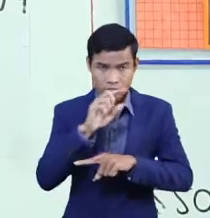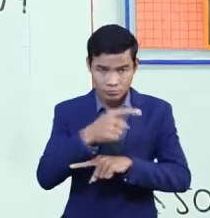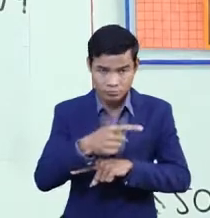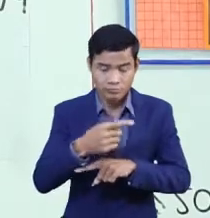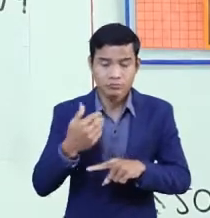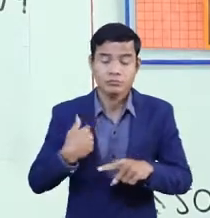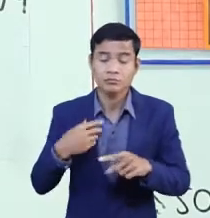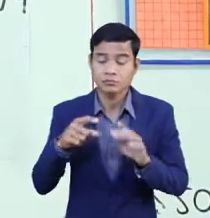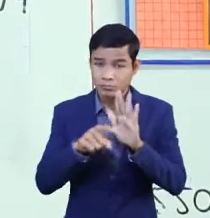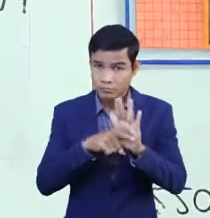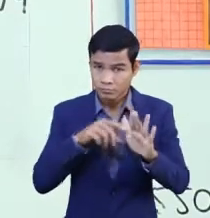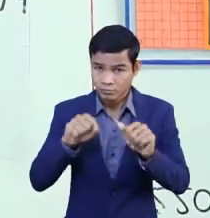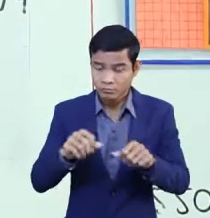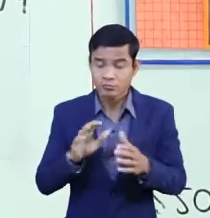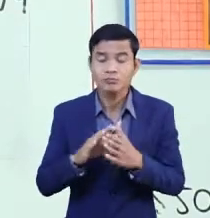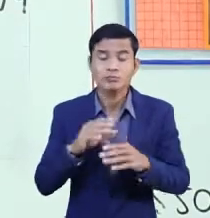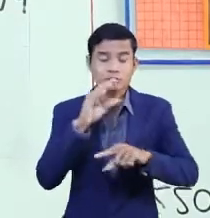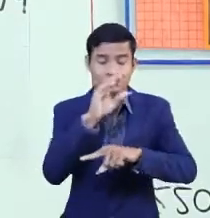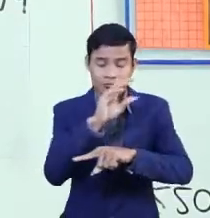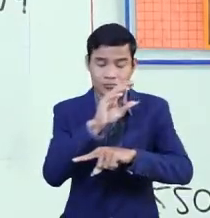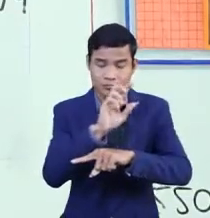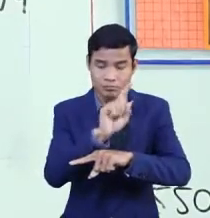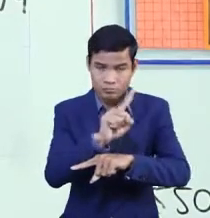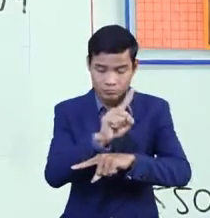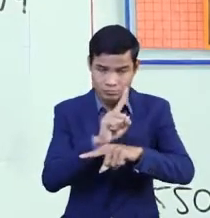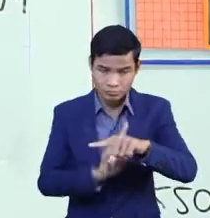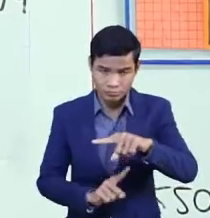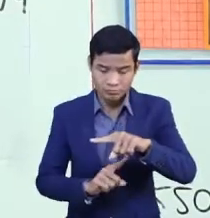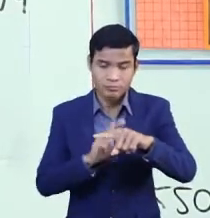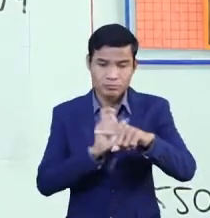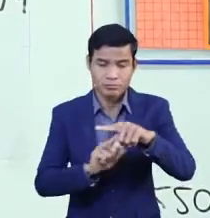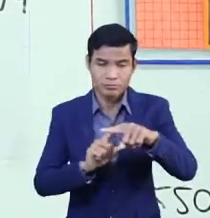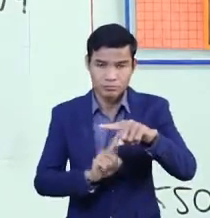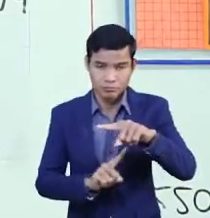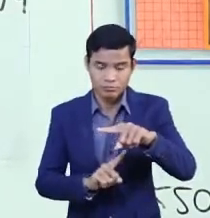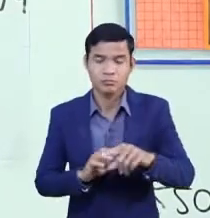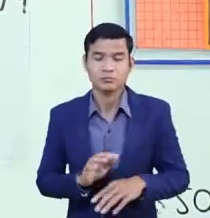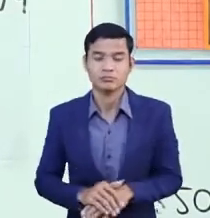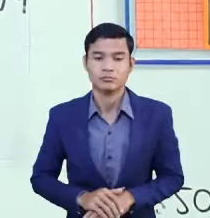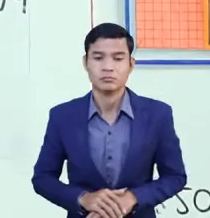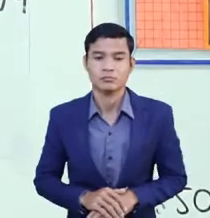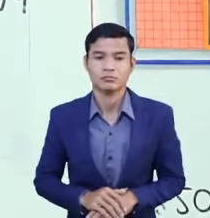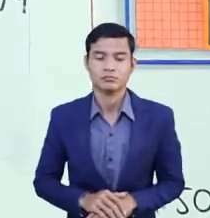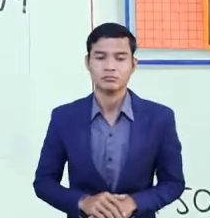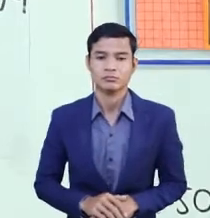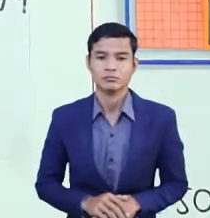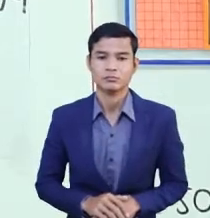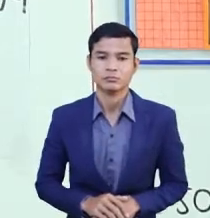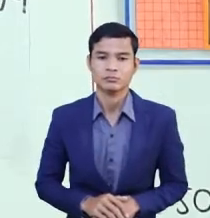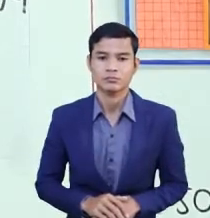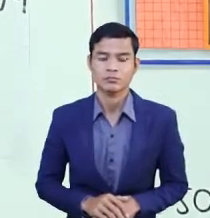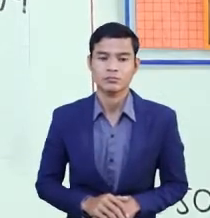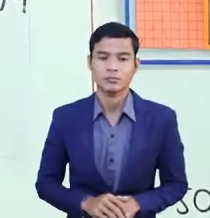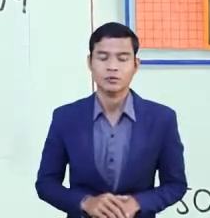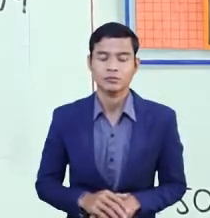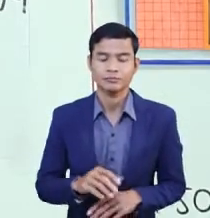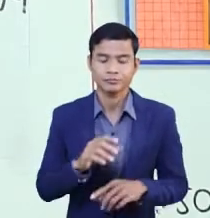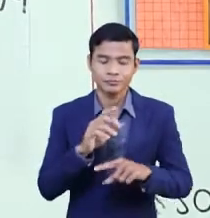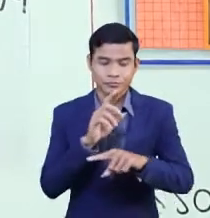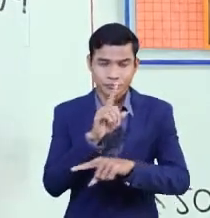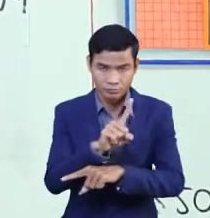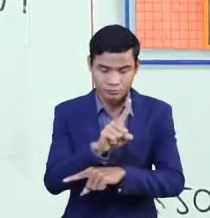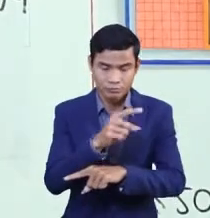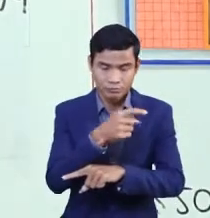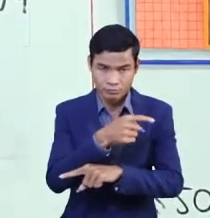ចាគ្មានអ្វីដកទេគឺយើងទម្លាក់ចោះអញ្ចឹង1ទម្លាក់ចោះសរសេរលេខ1 នឹងគណេតាមួយគ្មានអ្វី